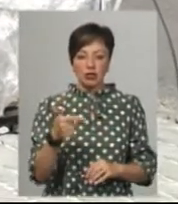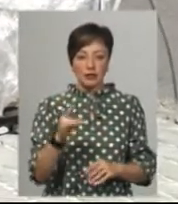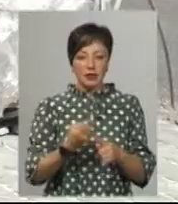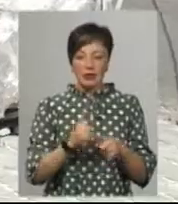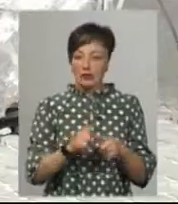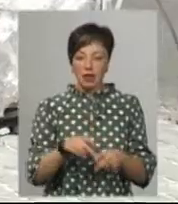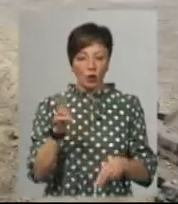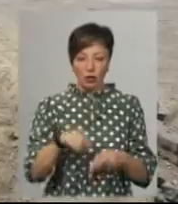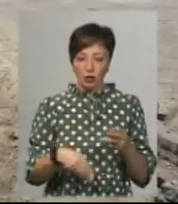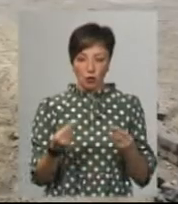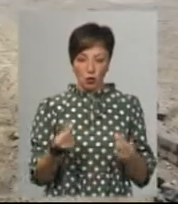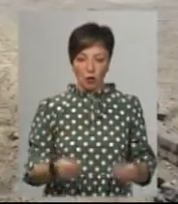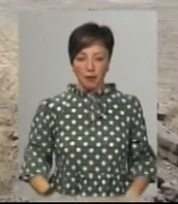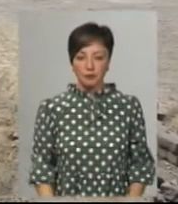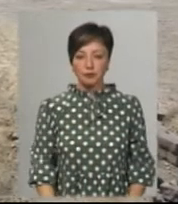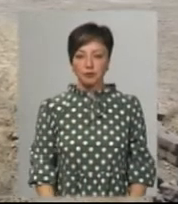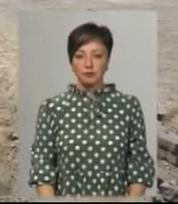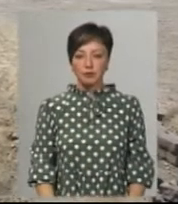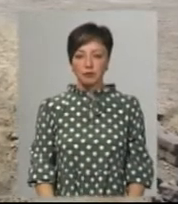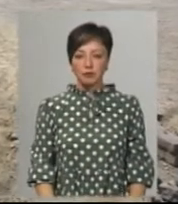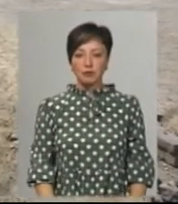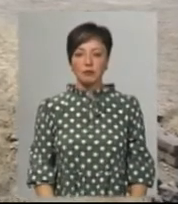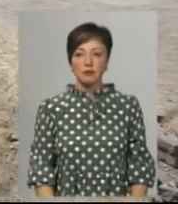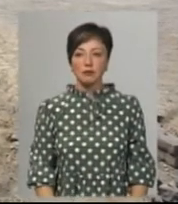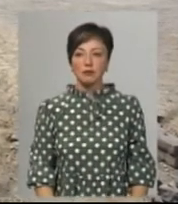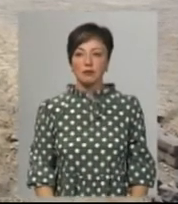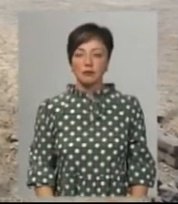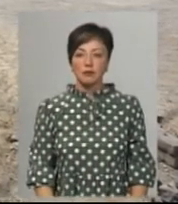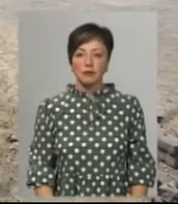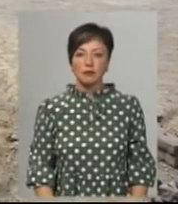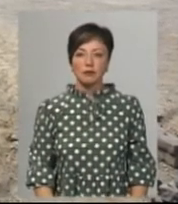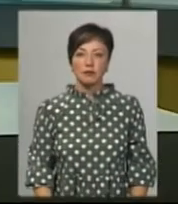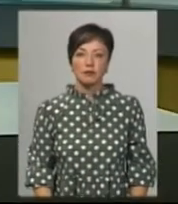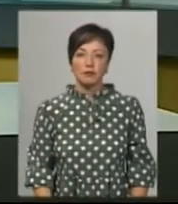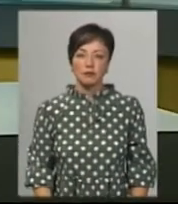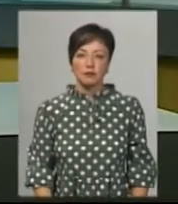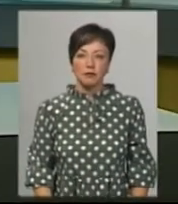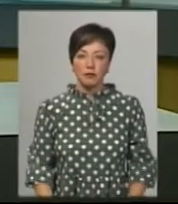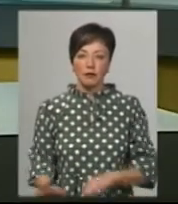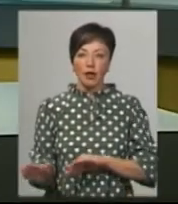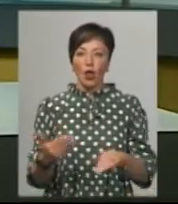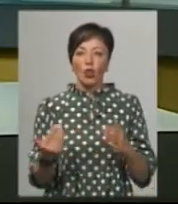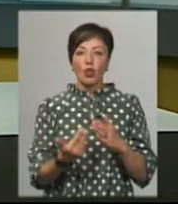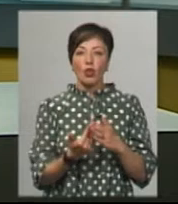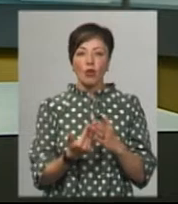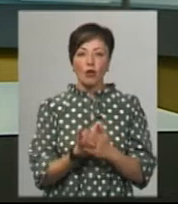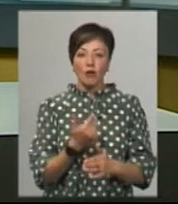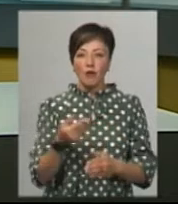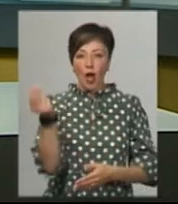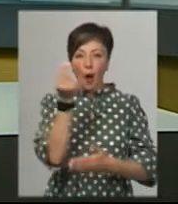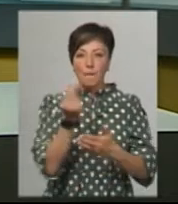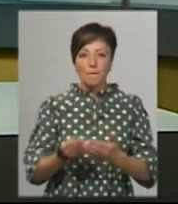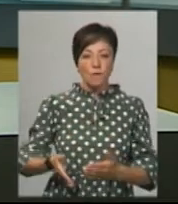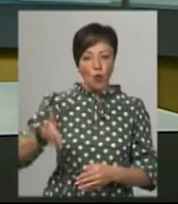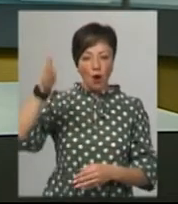І це не остаточна сума. Світлана Поробок, Дем'ян Цегольник. Новини на Суспільному. Хмельниччина. Новий мурал сьогодні презентували